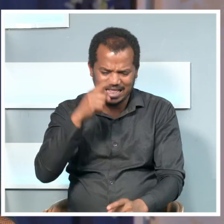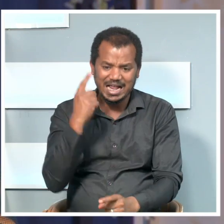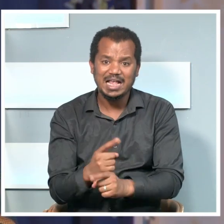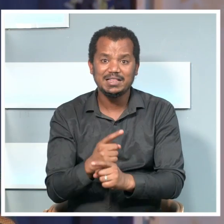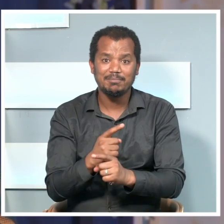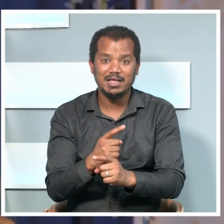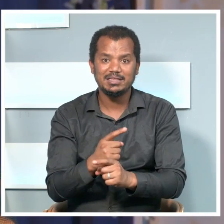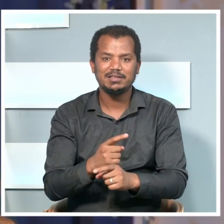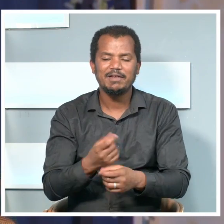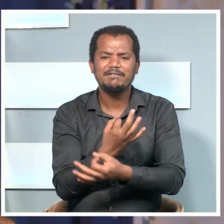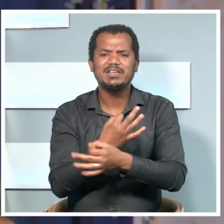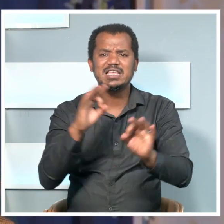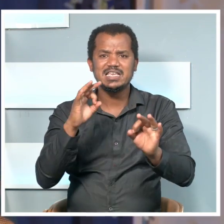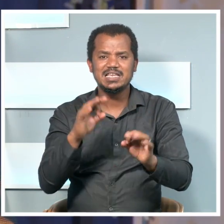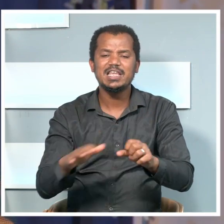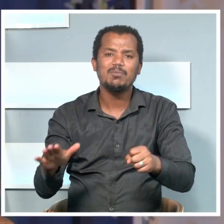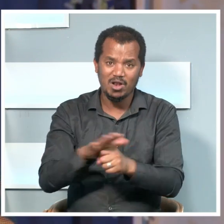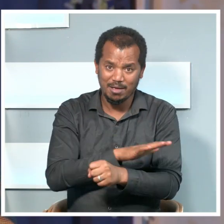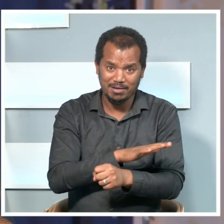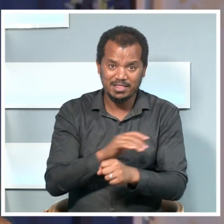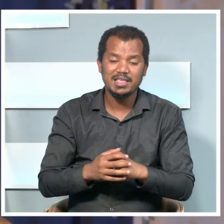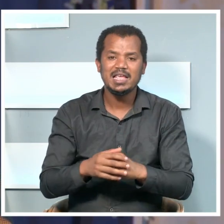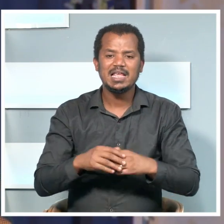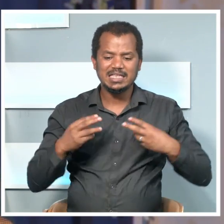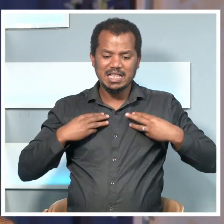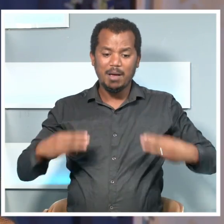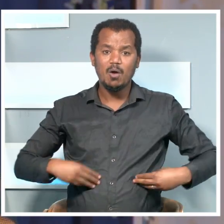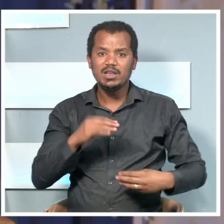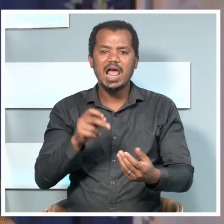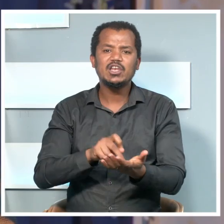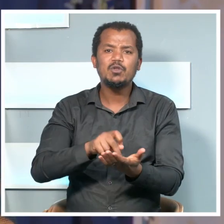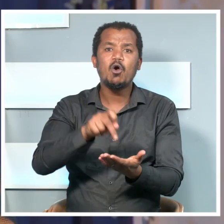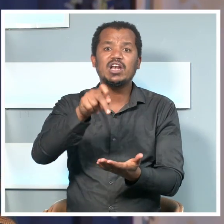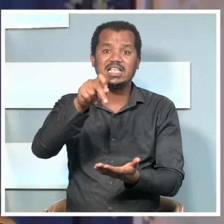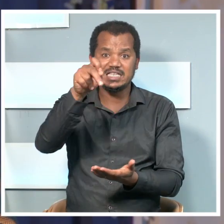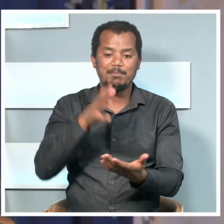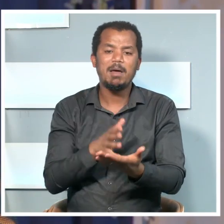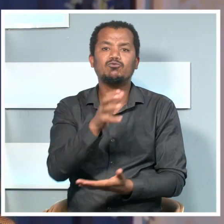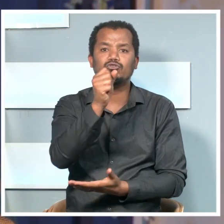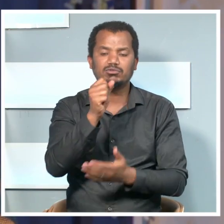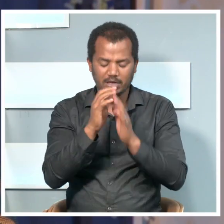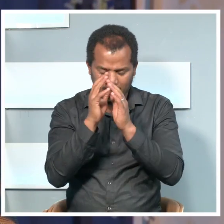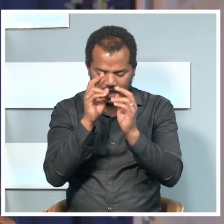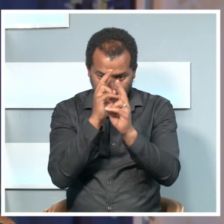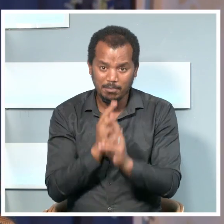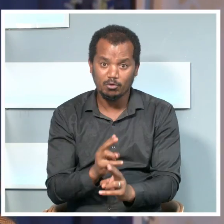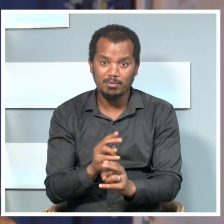የተረጋገጠባት ፍትህ የሰፈነባት ሰብአዊና ዲሞክራሲያዊ መብቶች የተከበሩባት